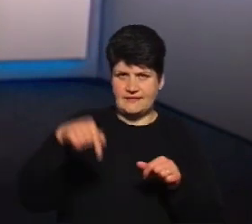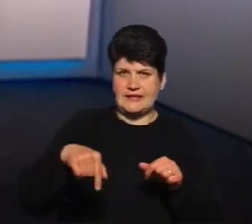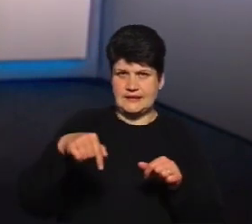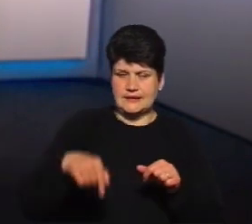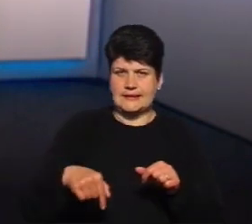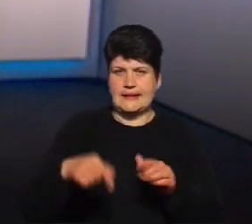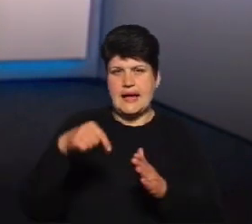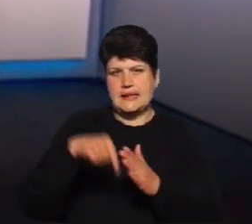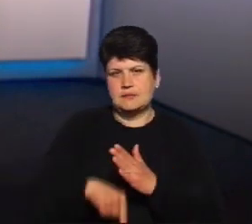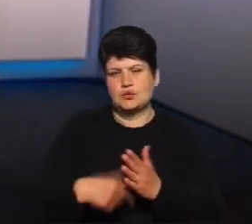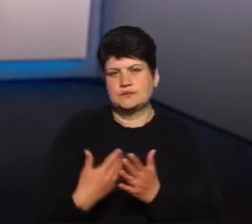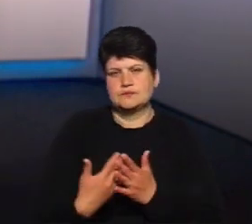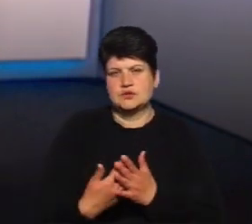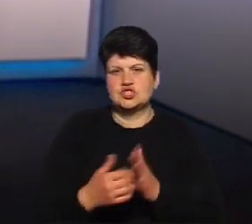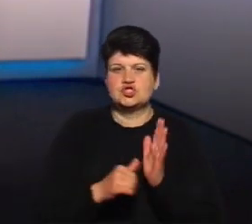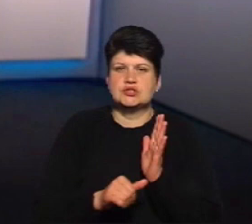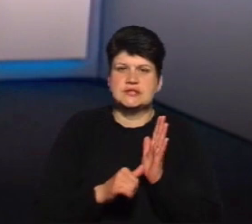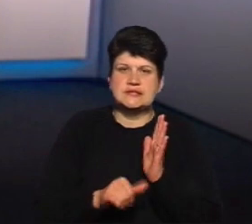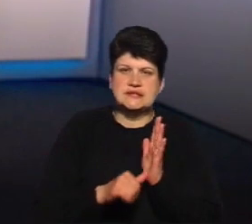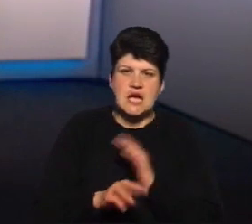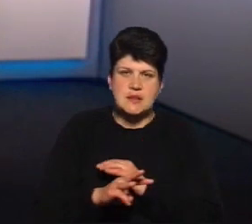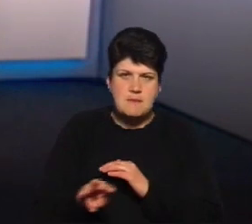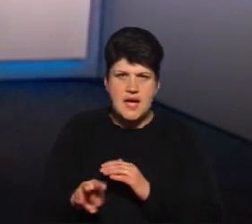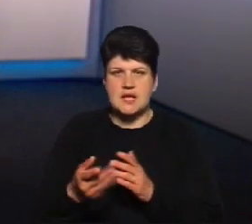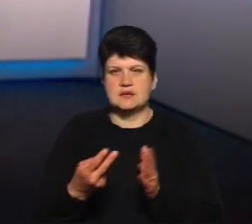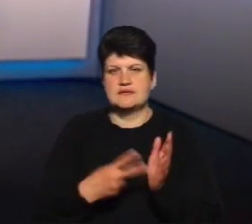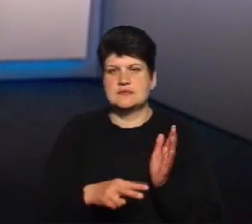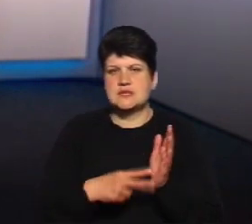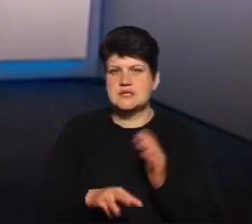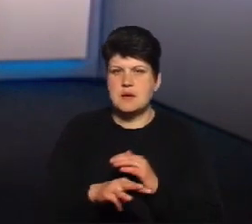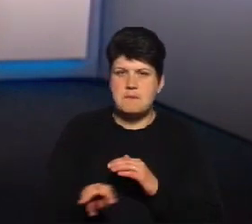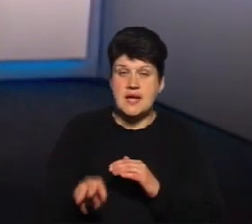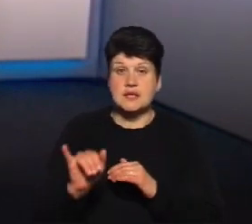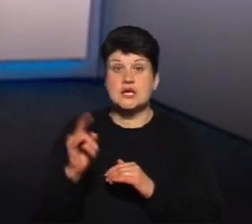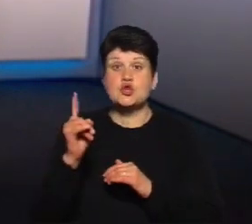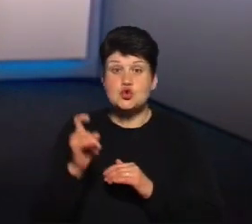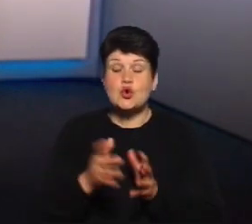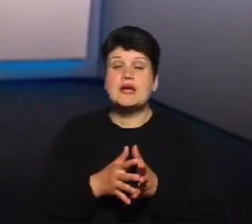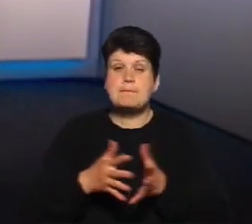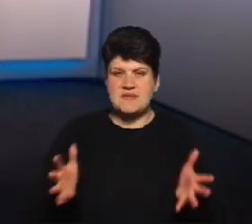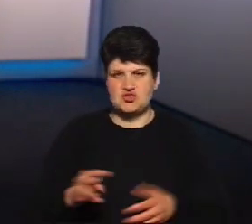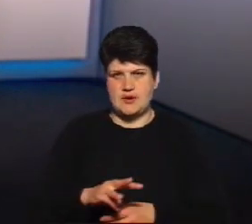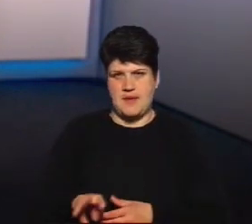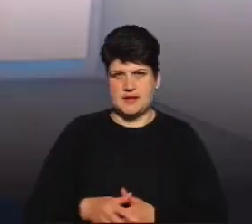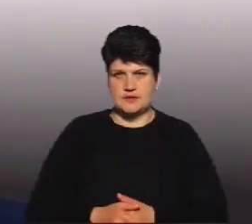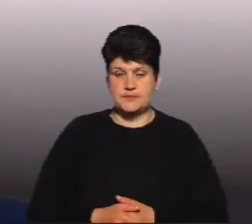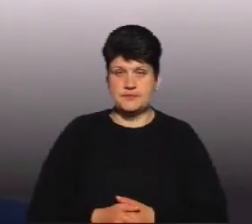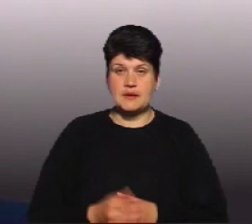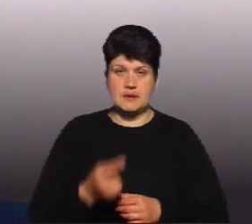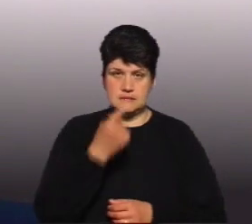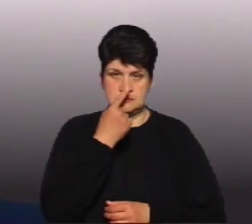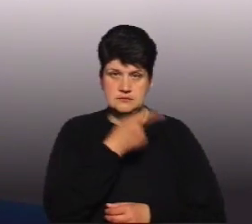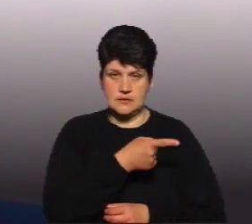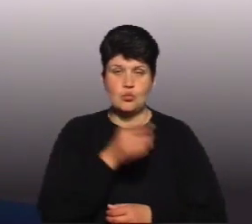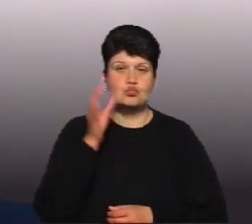глибину і 60 метрів, 80, і 100, і більше. Ми щойно в коментарі почули, що